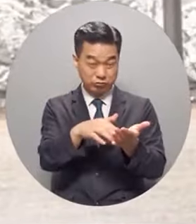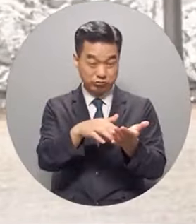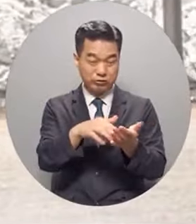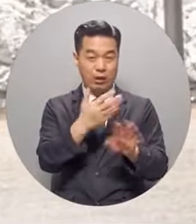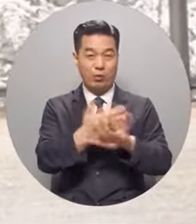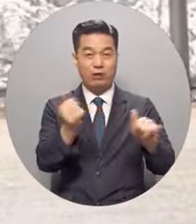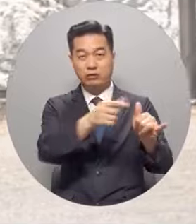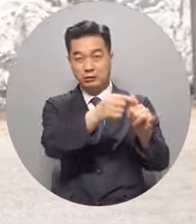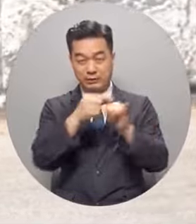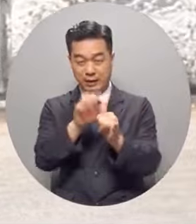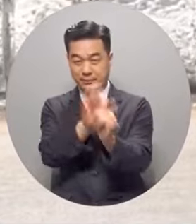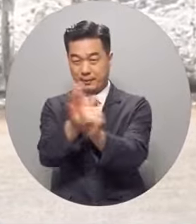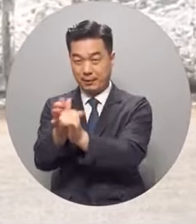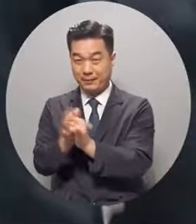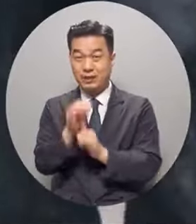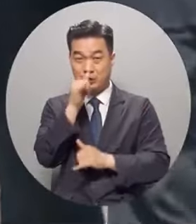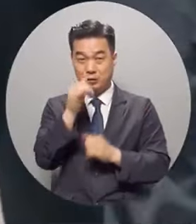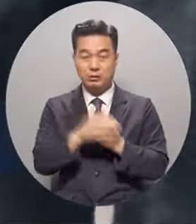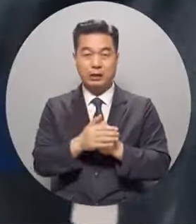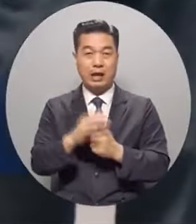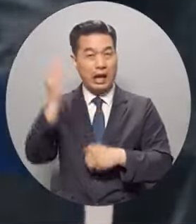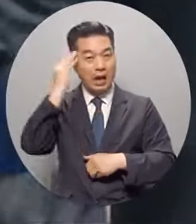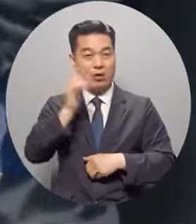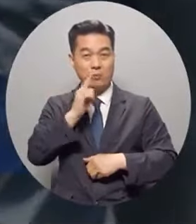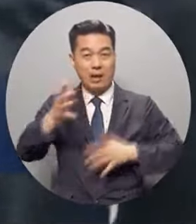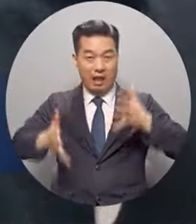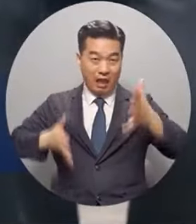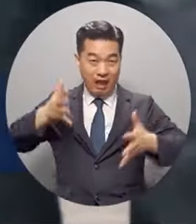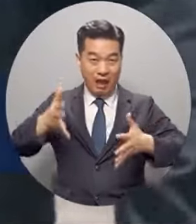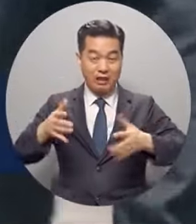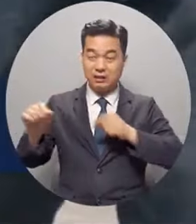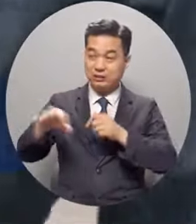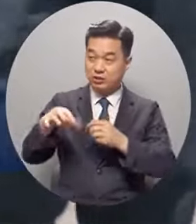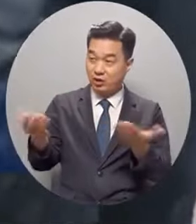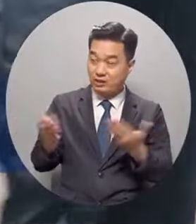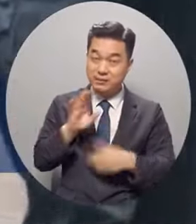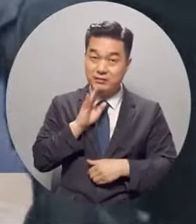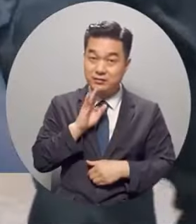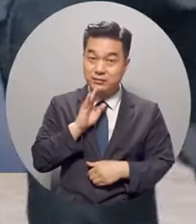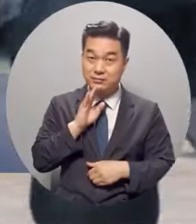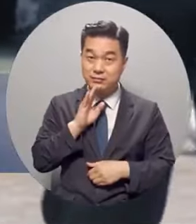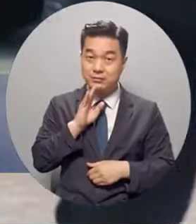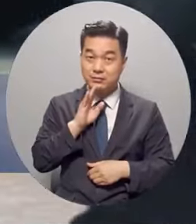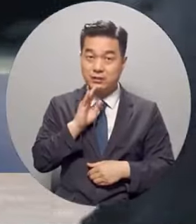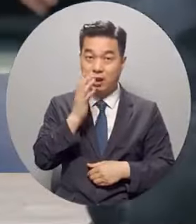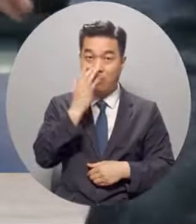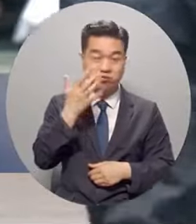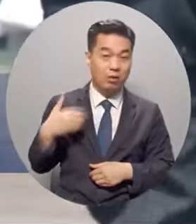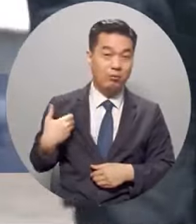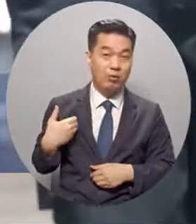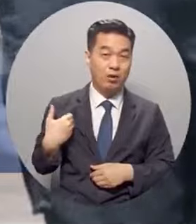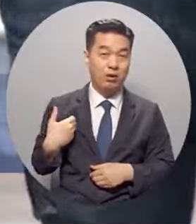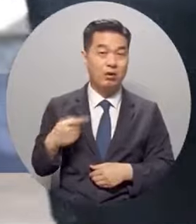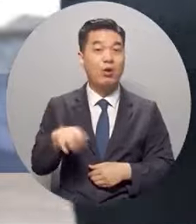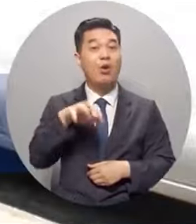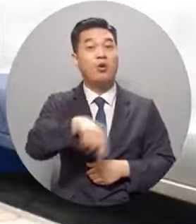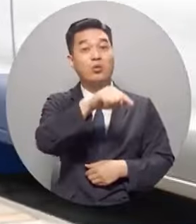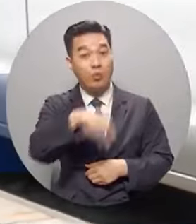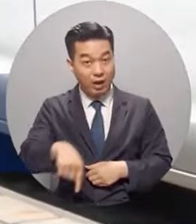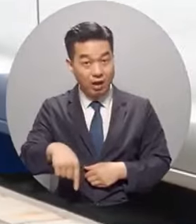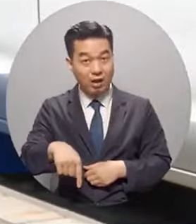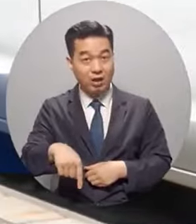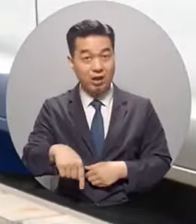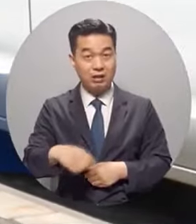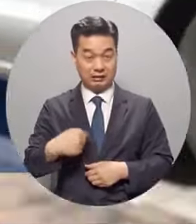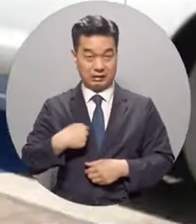우리말이 서툰 사람들이 많습니다. 혹시 이 근처에서 일하시는 거예요? 뭐라? 아, 어디서 오셨어요? 네? 어디서